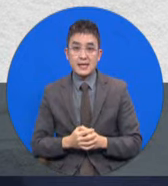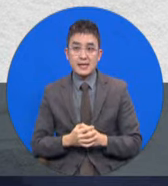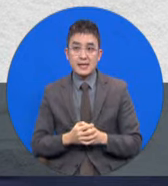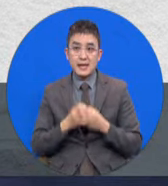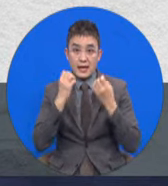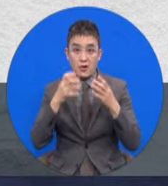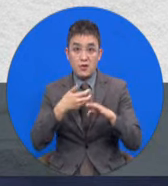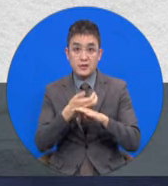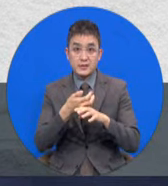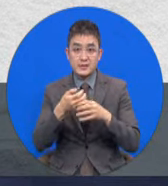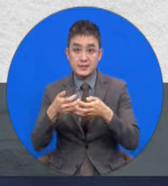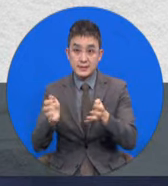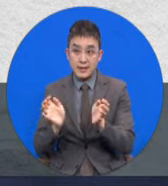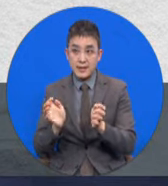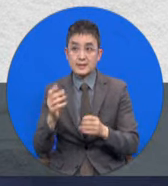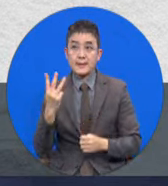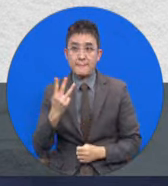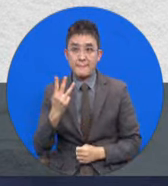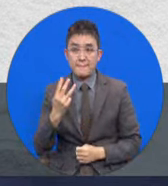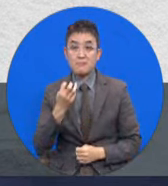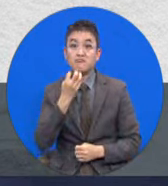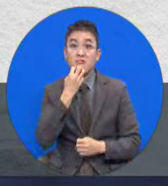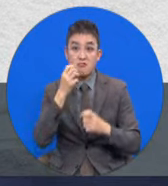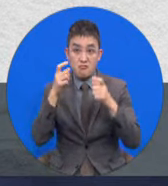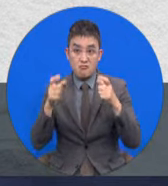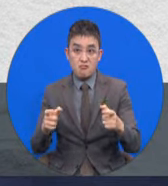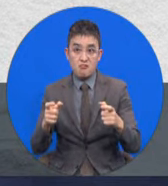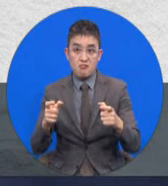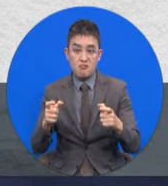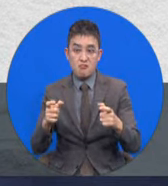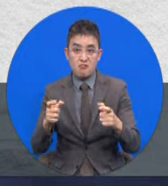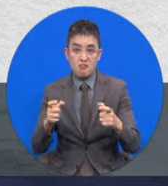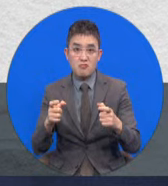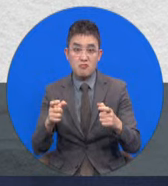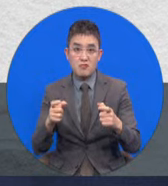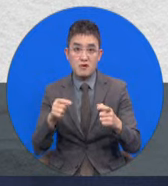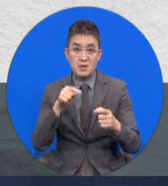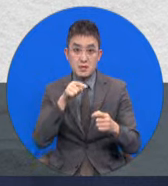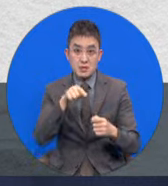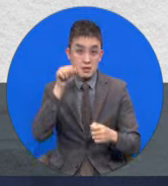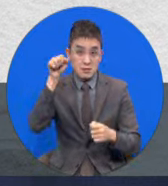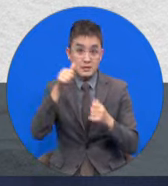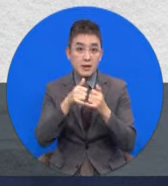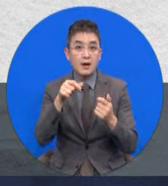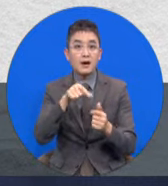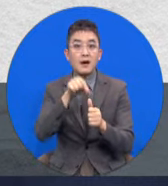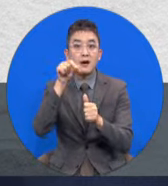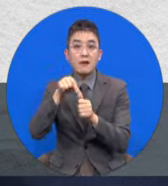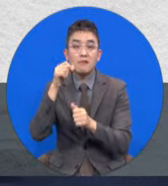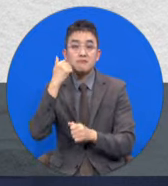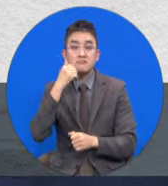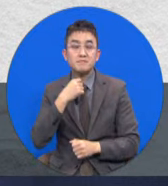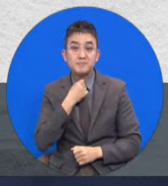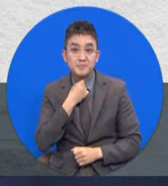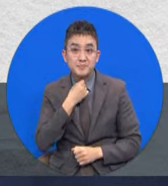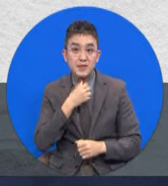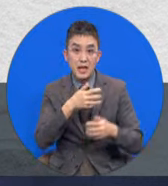여론조사 응답률이 나왔습니다. 서울에서 지역구 국회의원 누구 찍겠냐라는 의사를 물었을 때